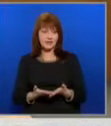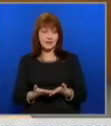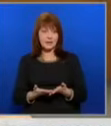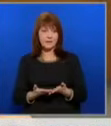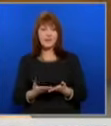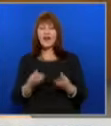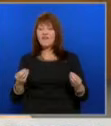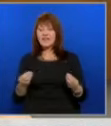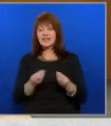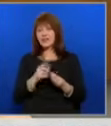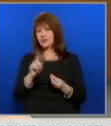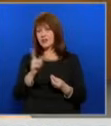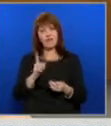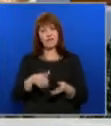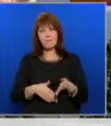бюджет